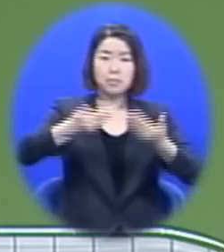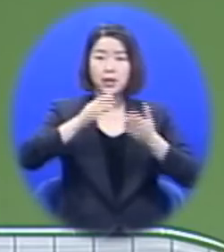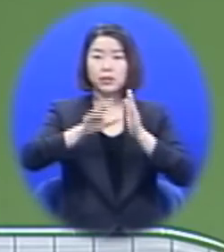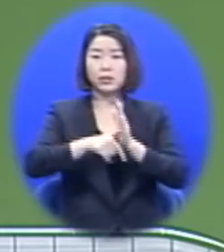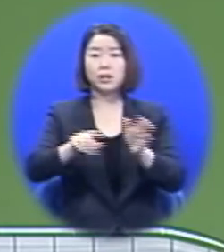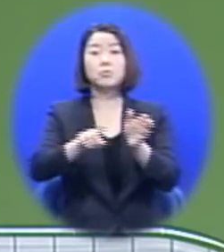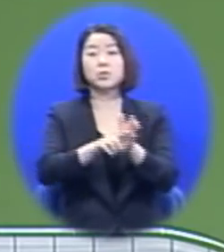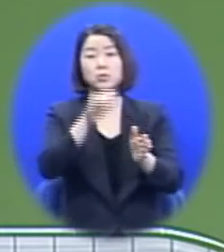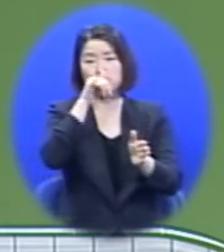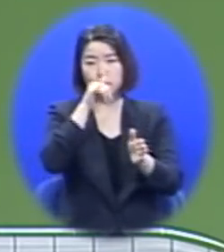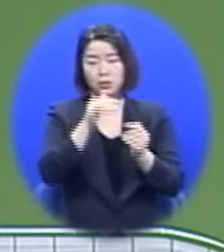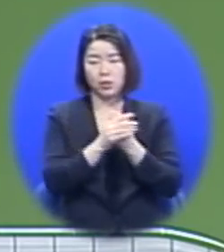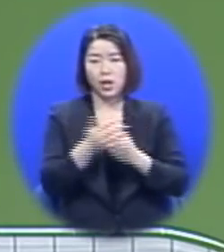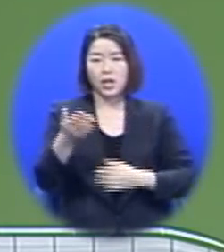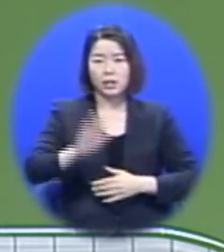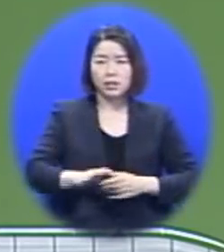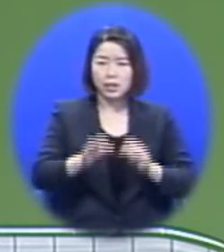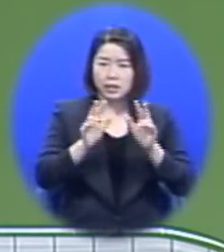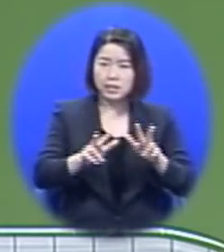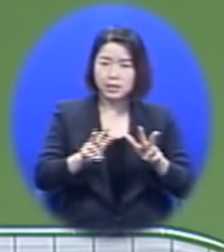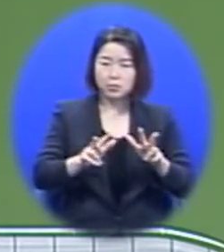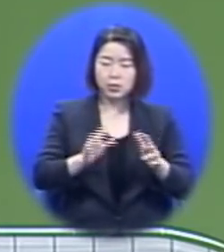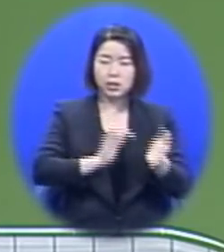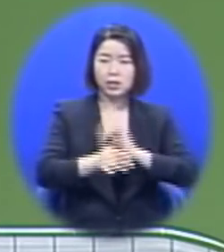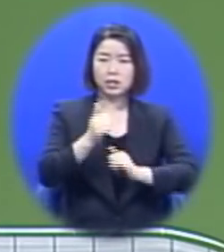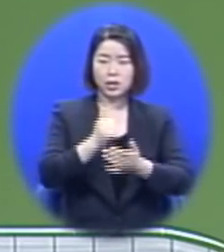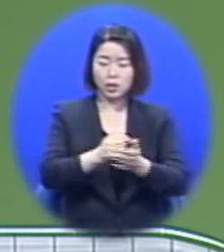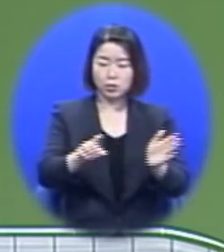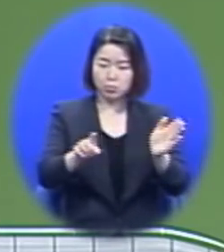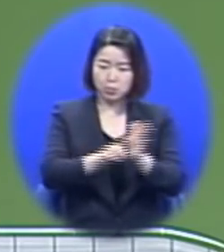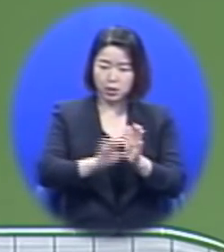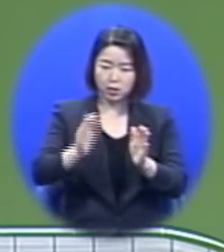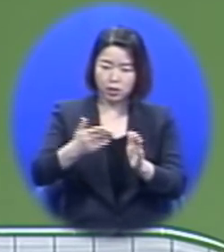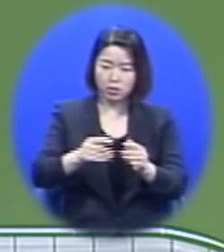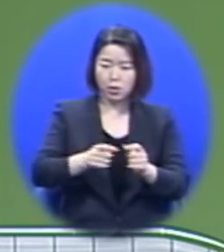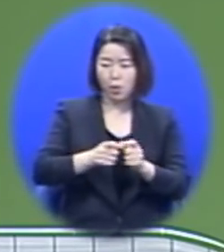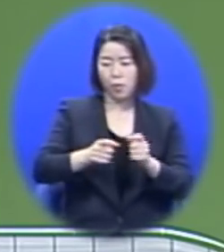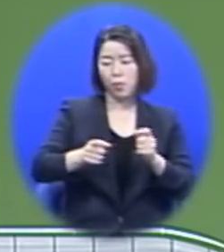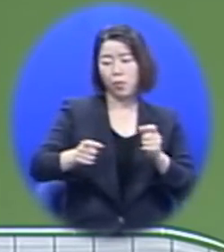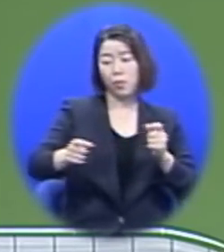있었습니다. 그런데 이제는 예수를 믿은 지 꽤 오래됐습니다.